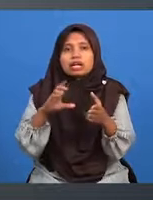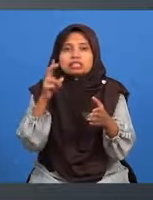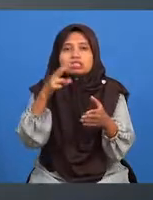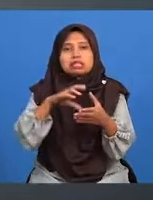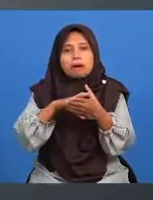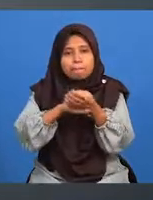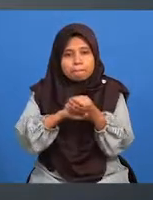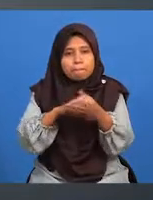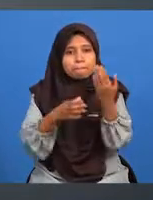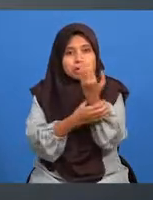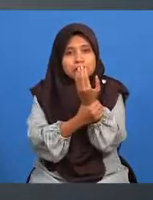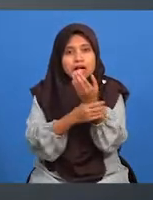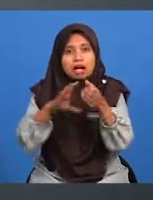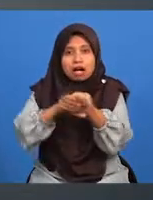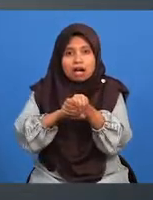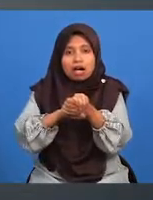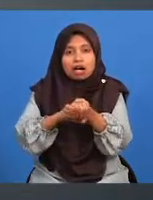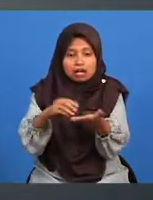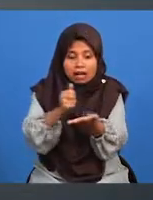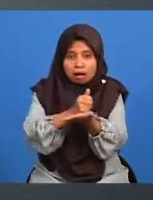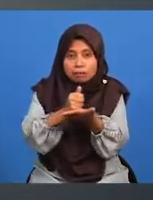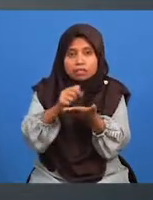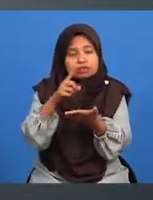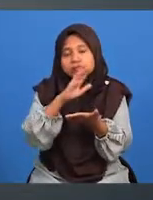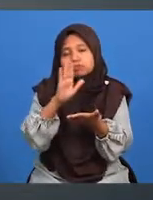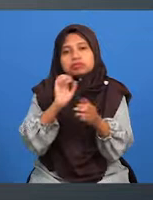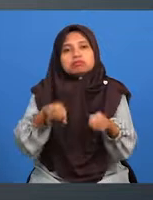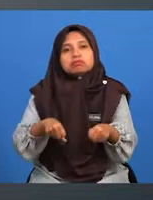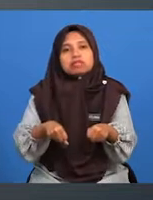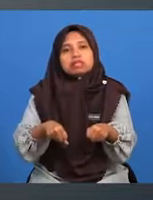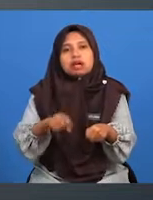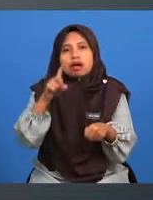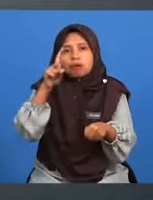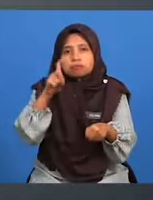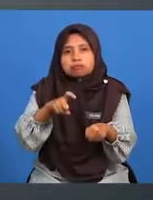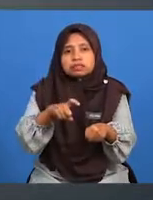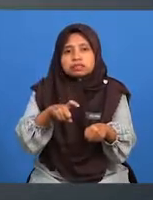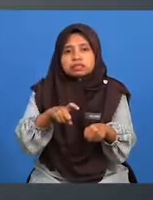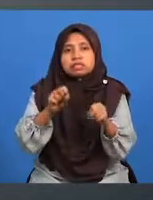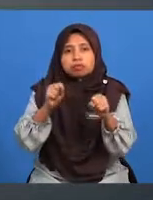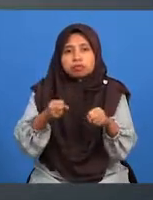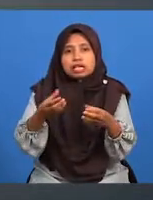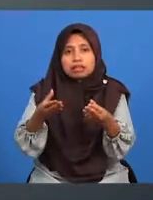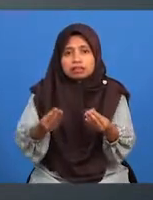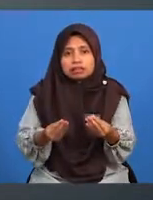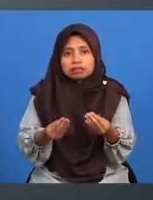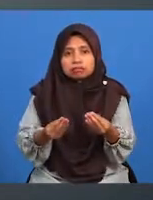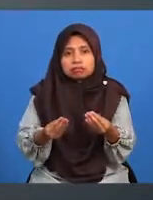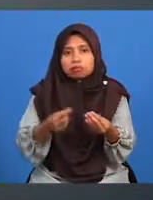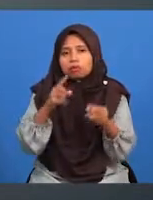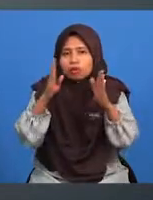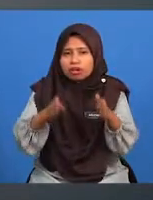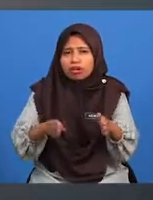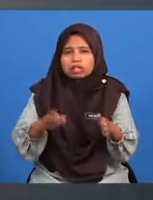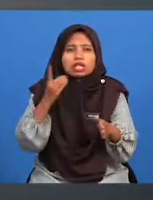anak yatim. Penerima hibah pula disyaratkan boleh menerima hibah sama ada orang